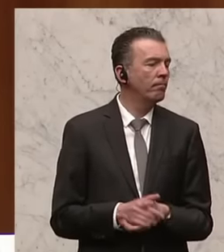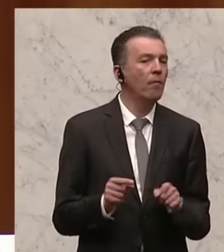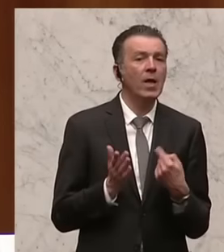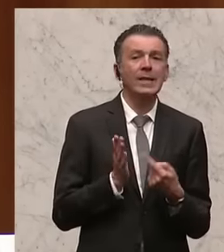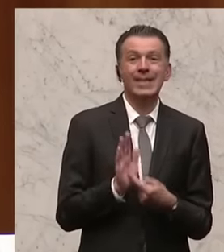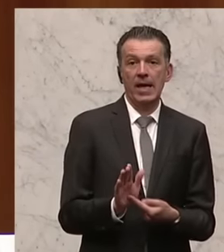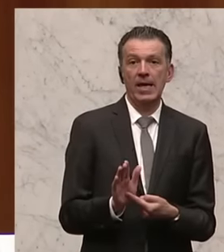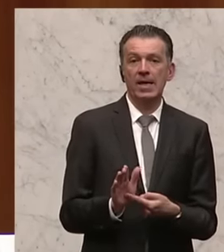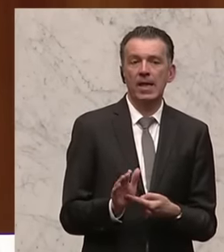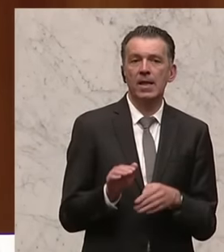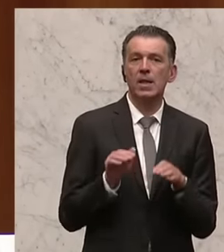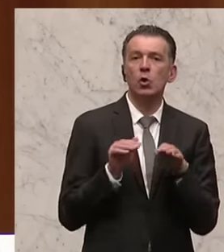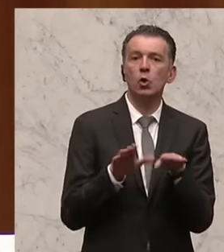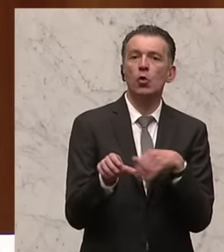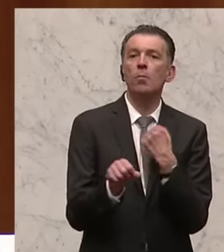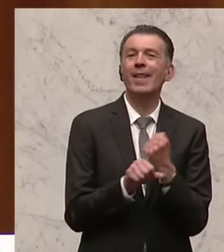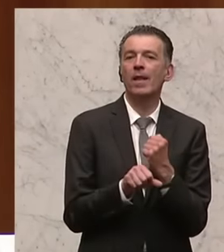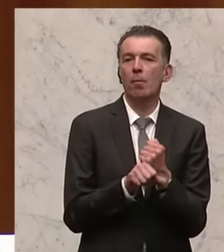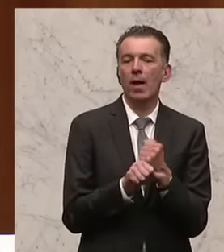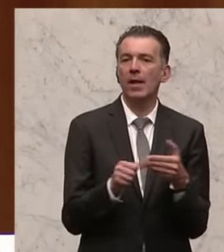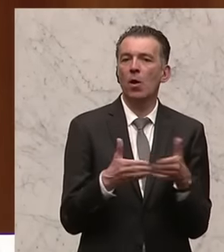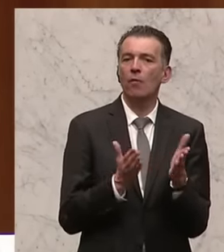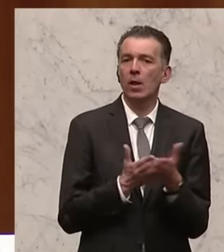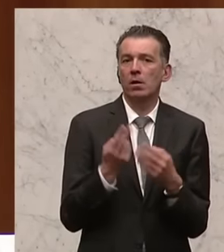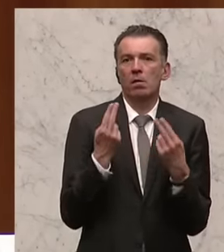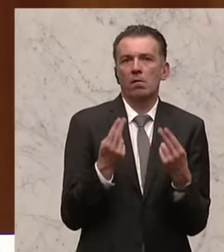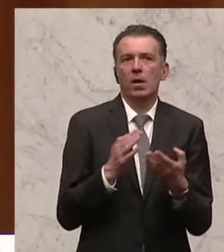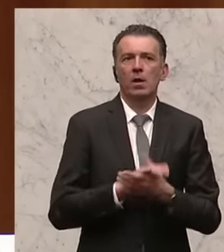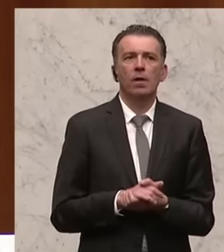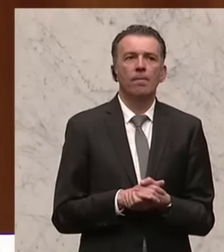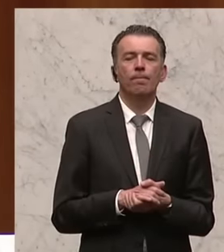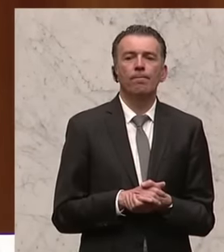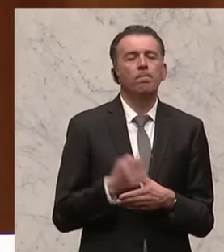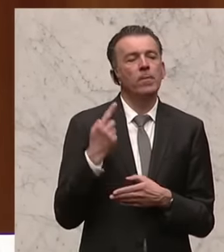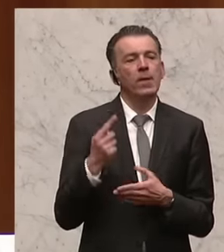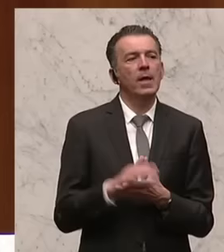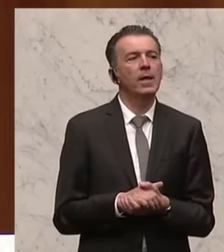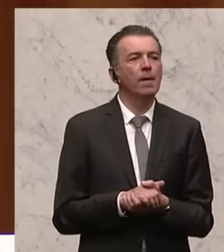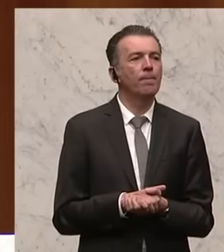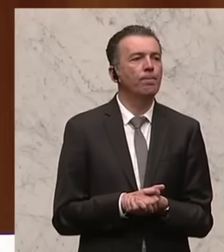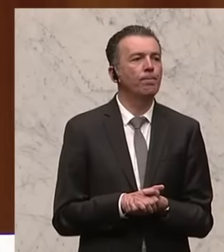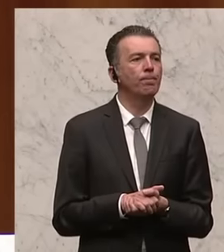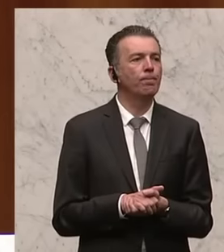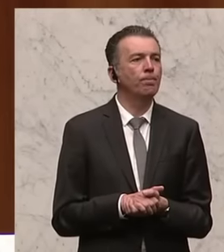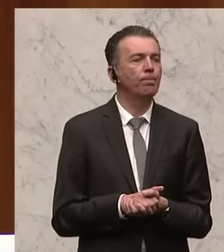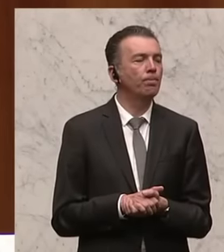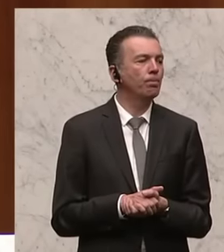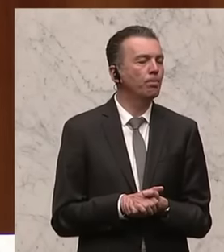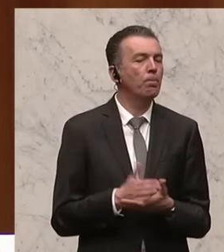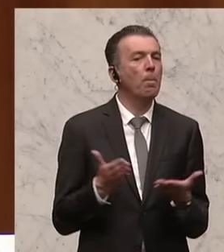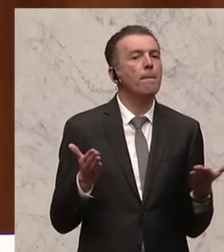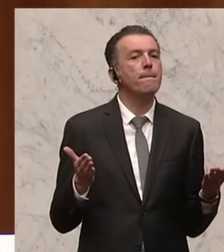Wir zeigen damit, dass uns der Schutz auch der Mitarbeiterinnen und Mitarbeiter im öffentlichen Dienst so wichtig ist. Ich denke, meine sehr geehrten Damen und Herren und sehr